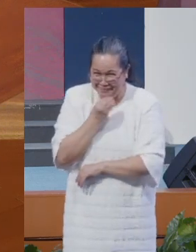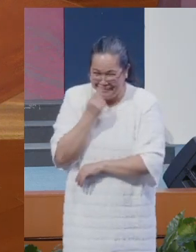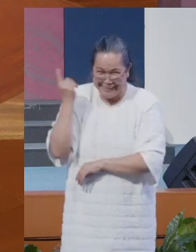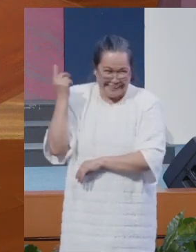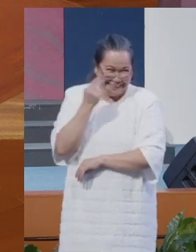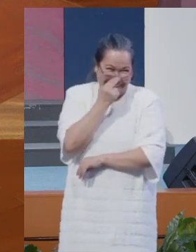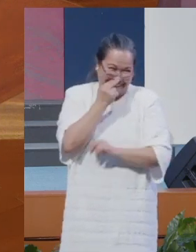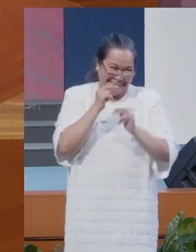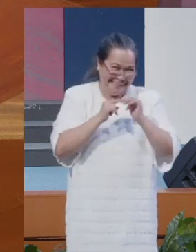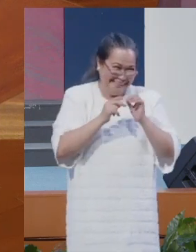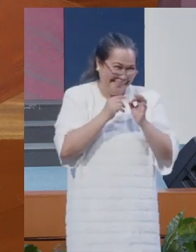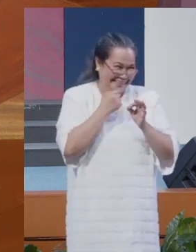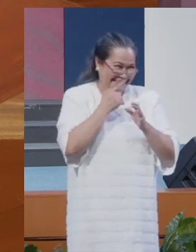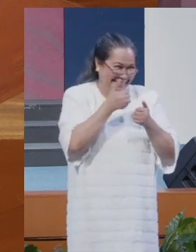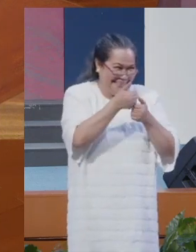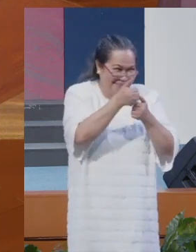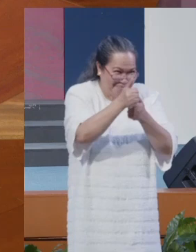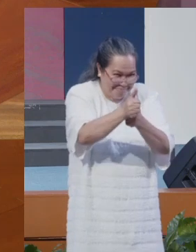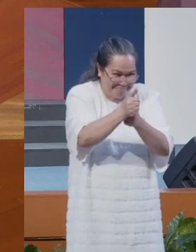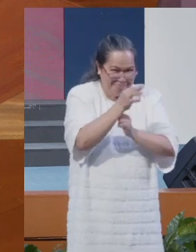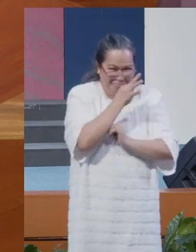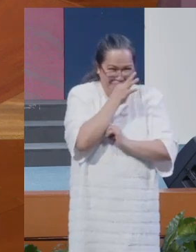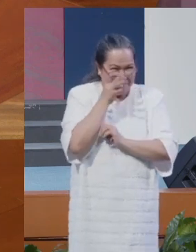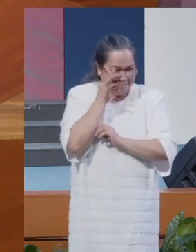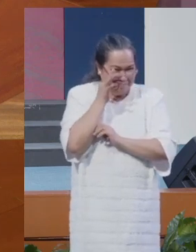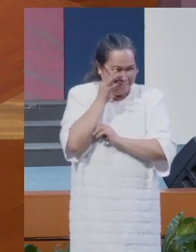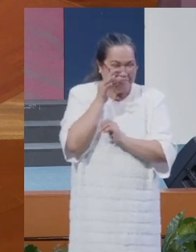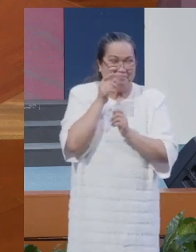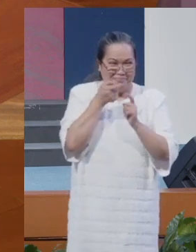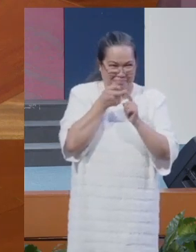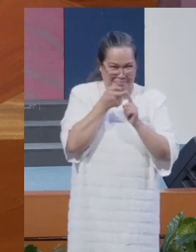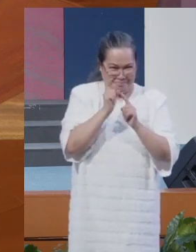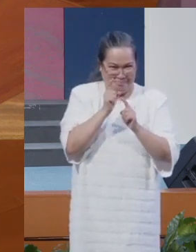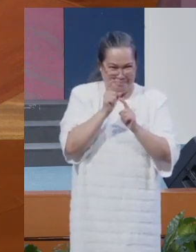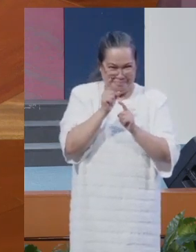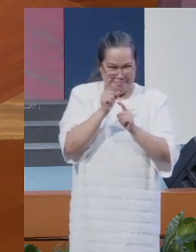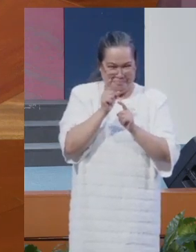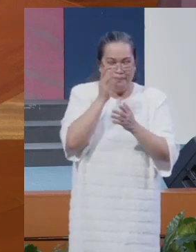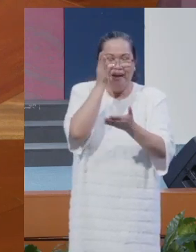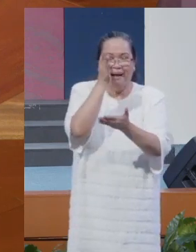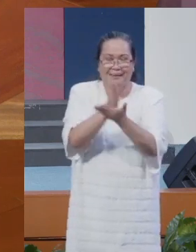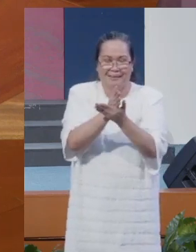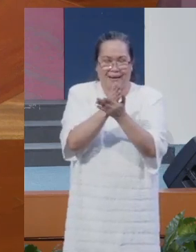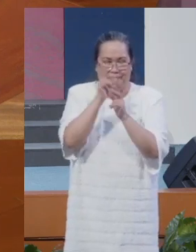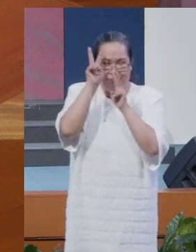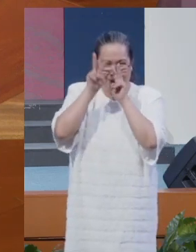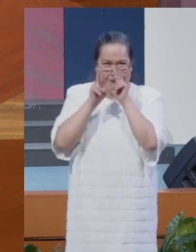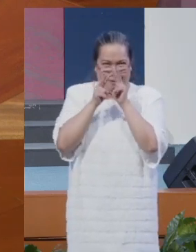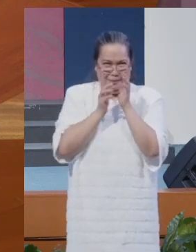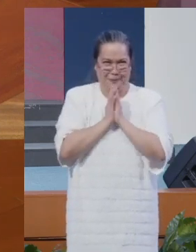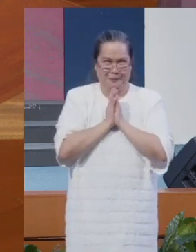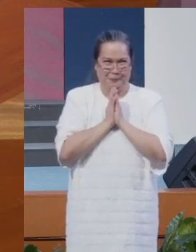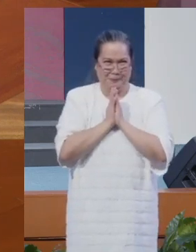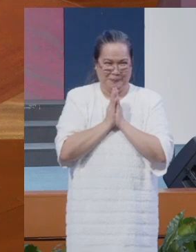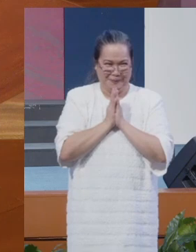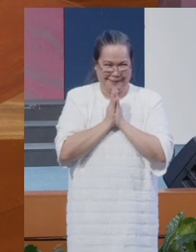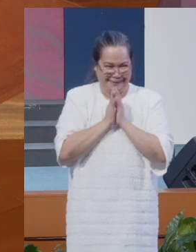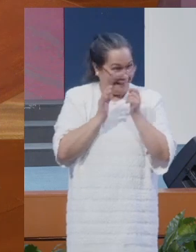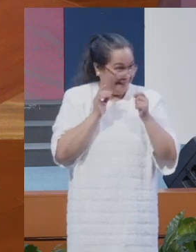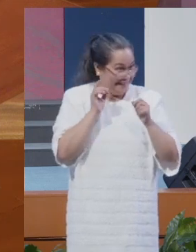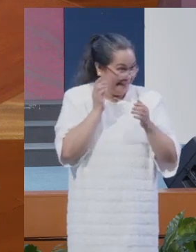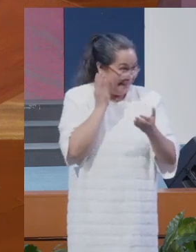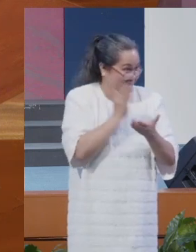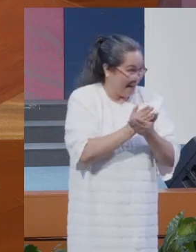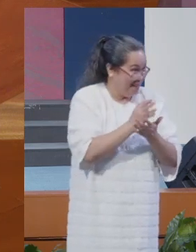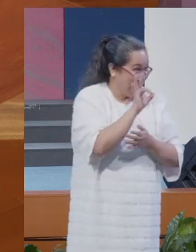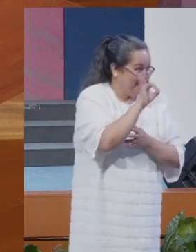Meron pong guide sa fasting. Pwede po kayo mag-fast from Netflix. Yan. Pwede kayo mag-fast from